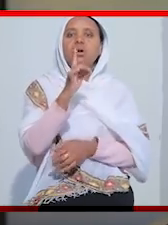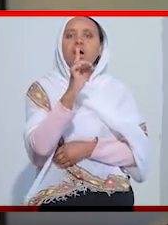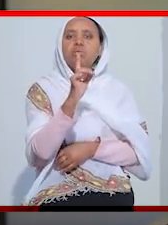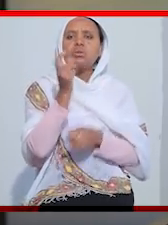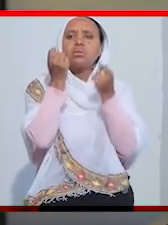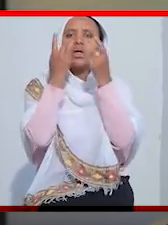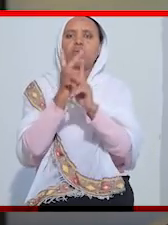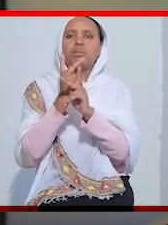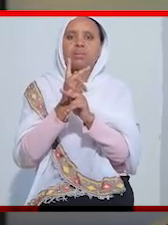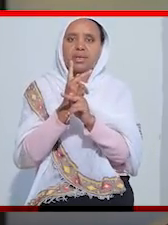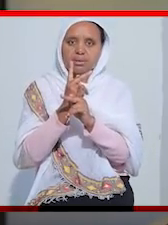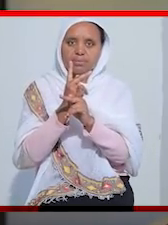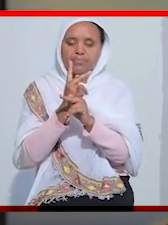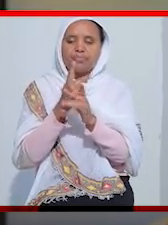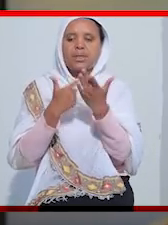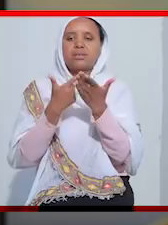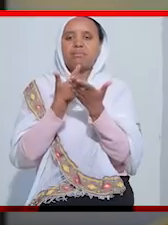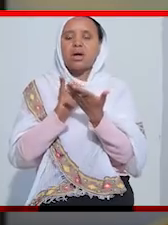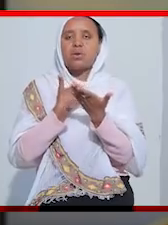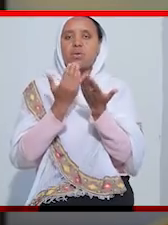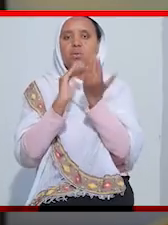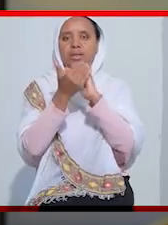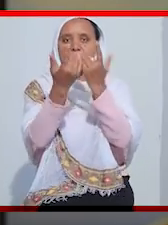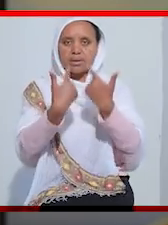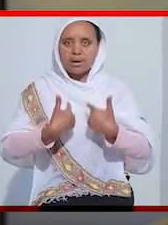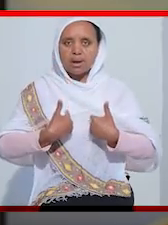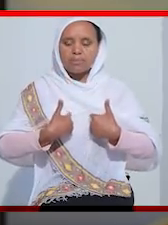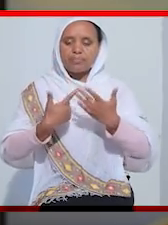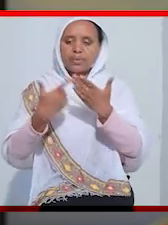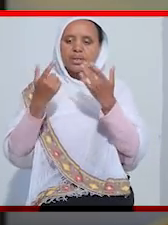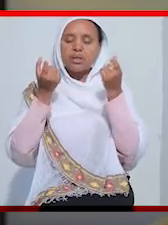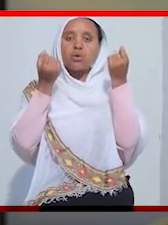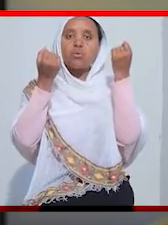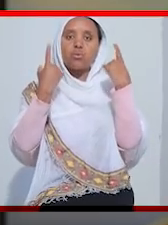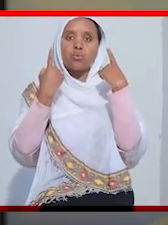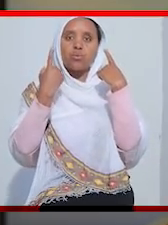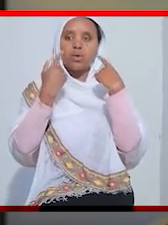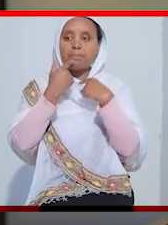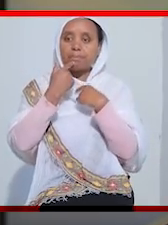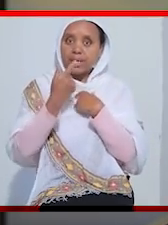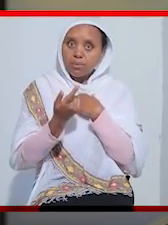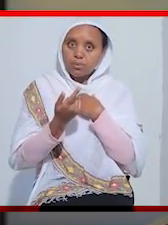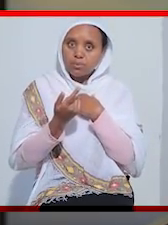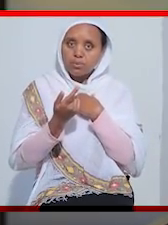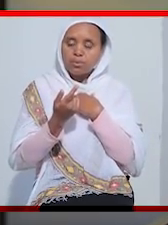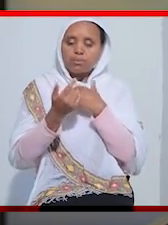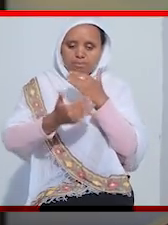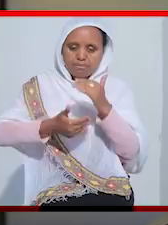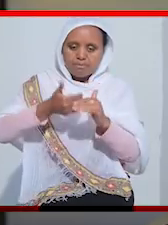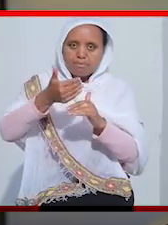ከሚፈትንባቸው ነገሮች አንዱ ተግቶ መጠበቅን እንዲህ ባለ ሁኔታ ይነግረናል። ይህንንም ትግሁ